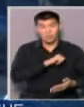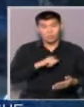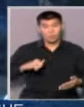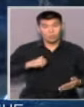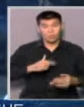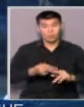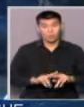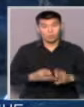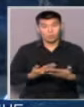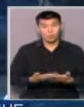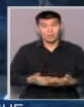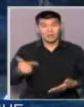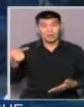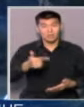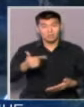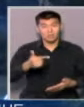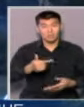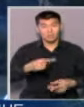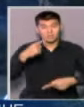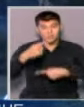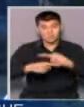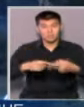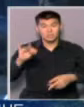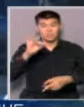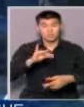бар. Өйткені Атырау ежелден күй елі.